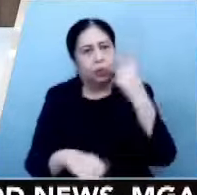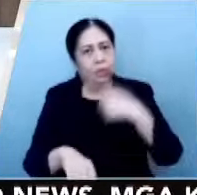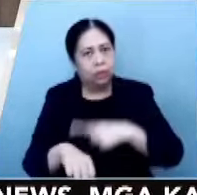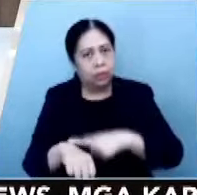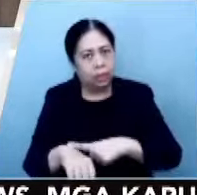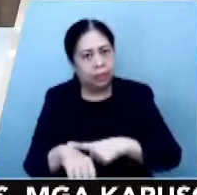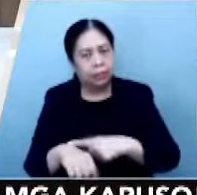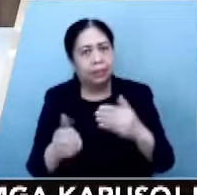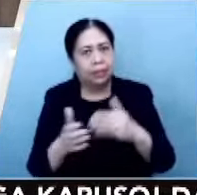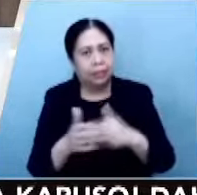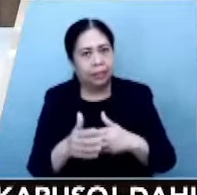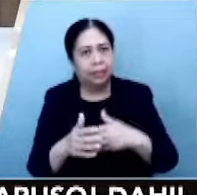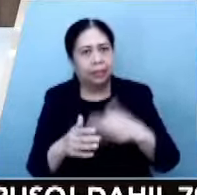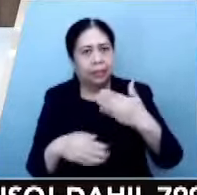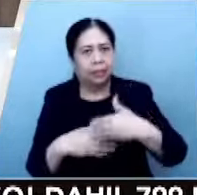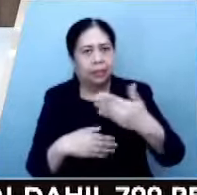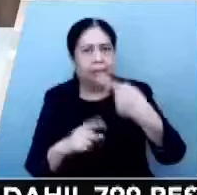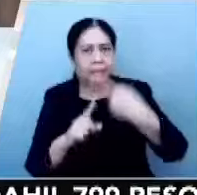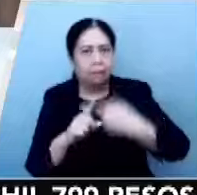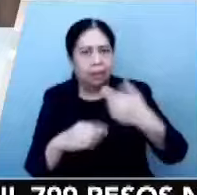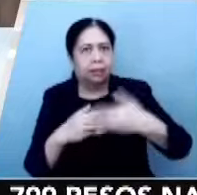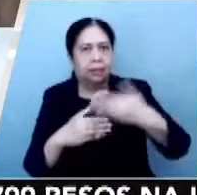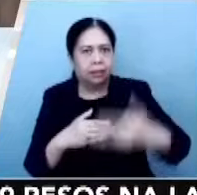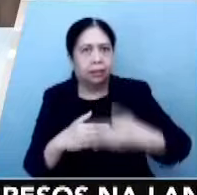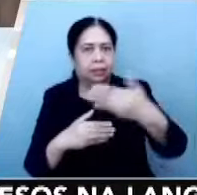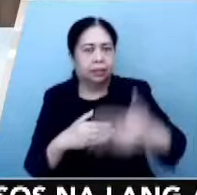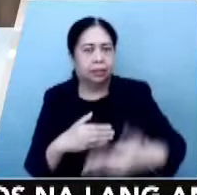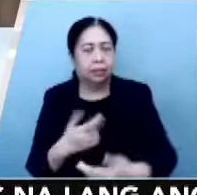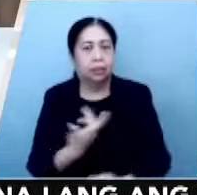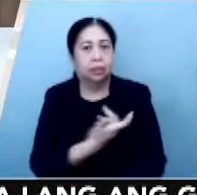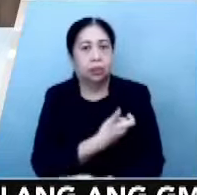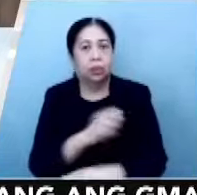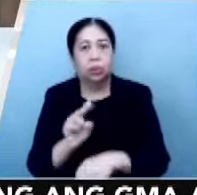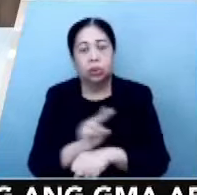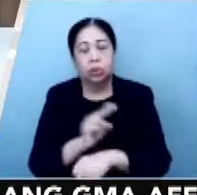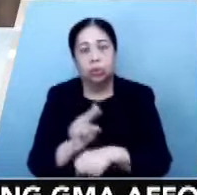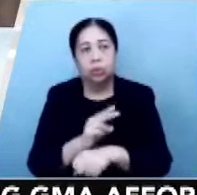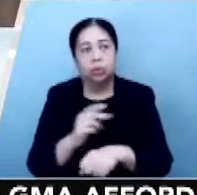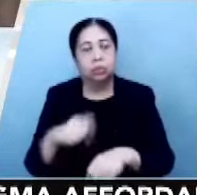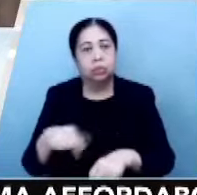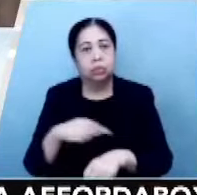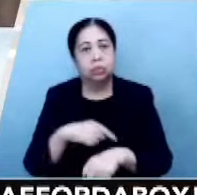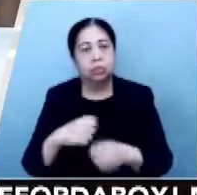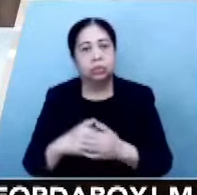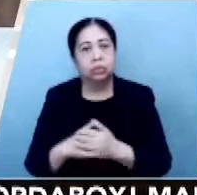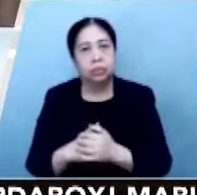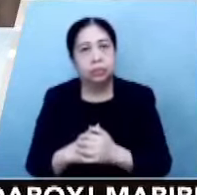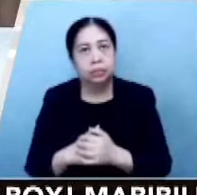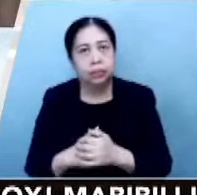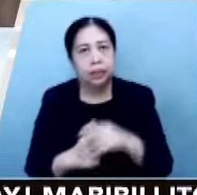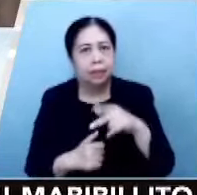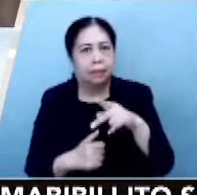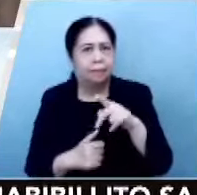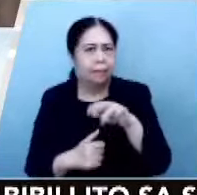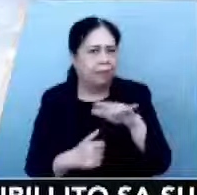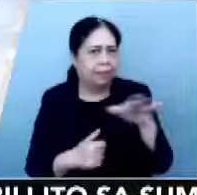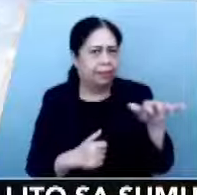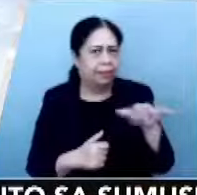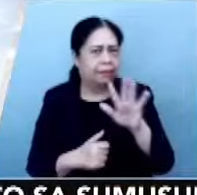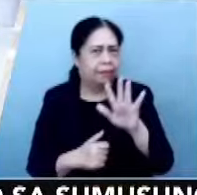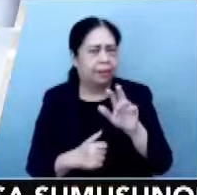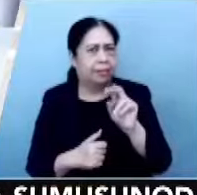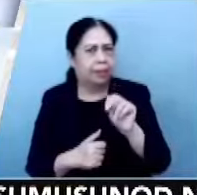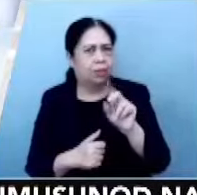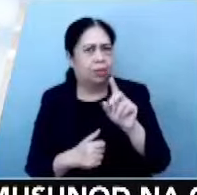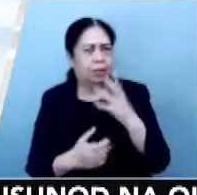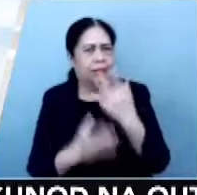ibibigay yun, 1 month apart. At ang bakunang ginagamit dito sa atin ay pentavalent 5-in-1.